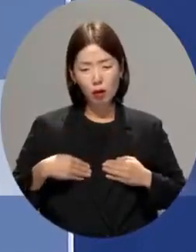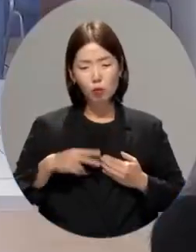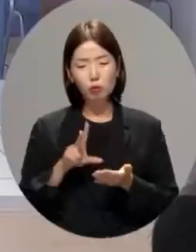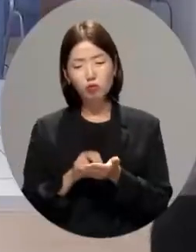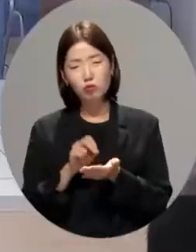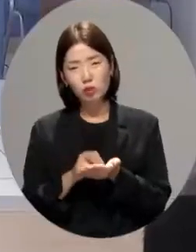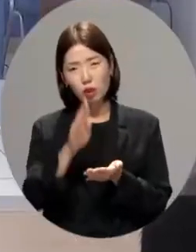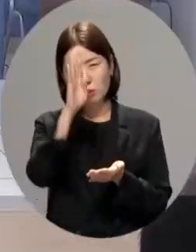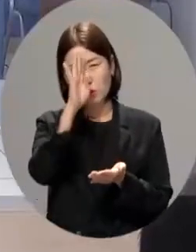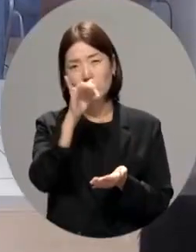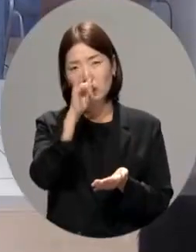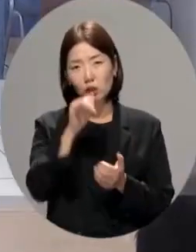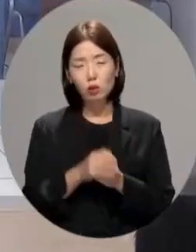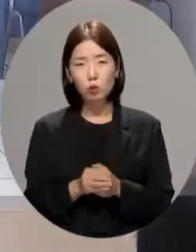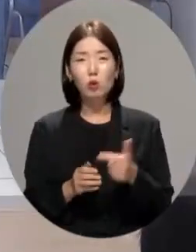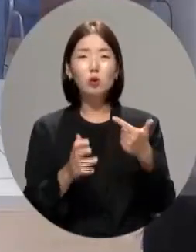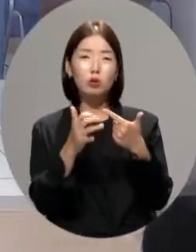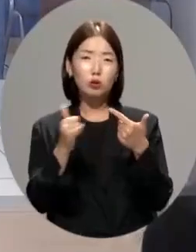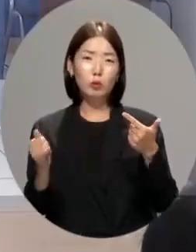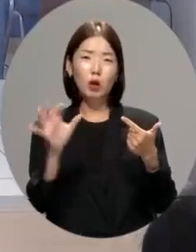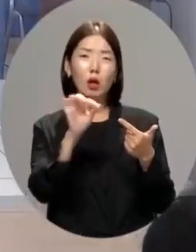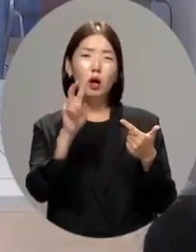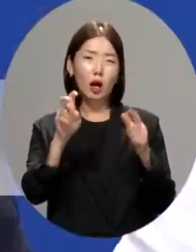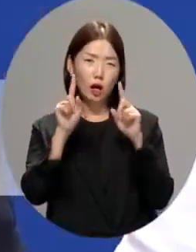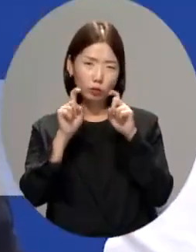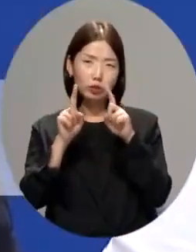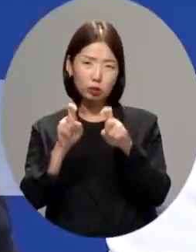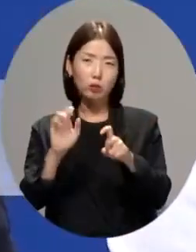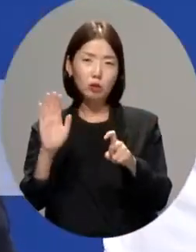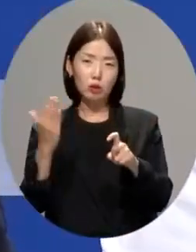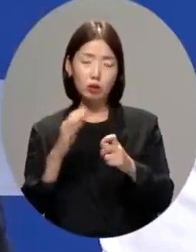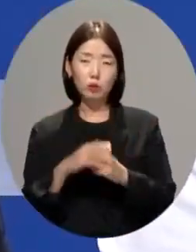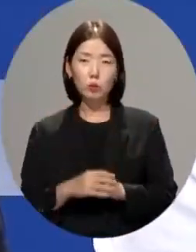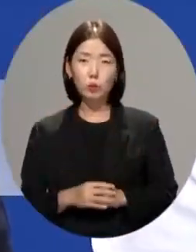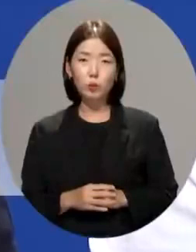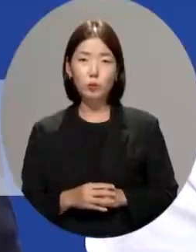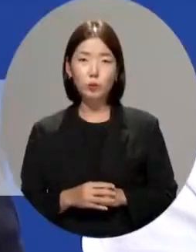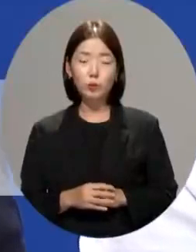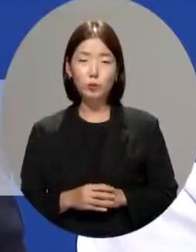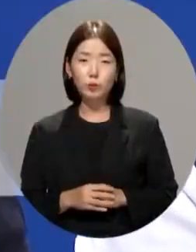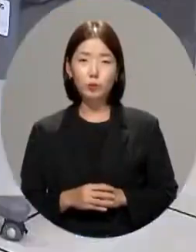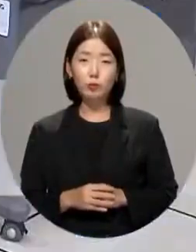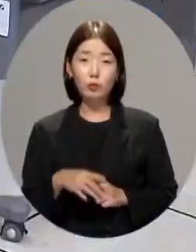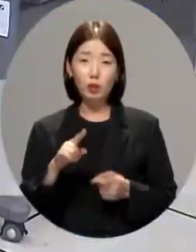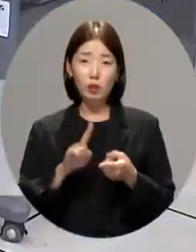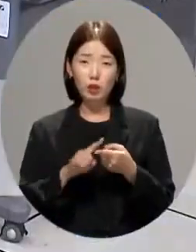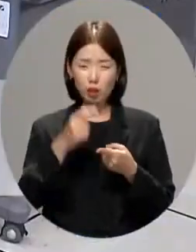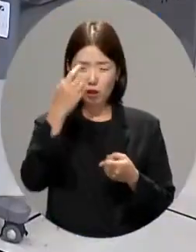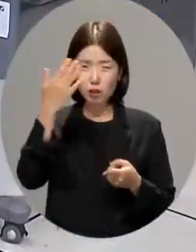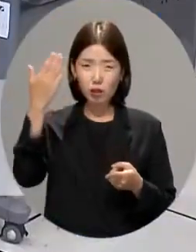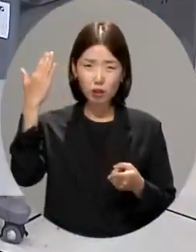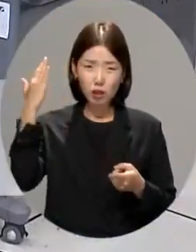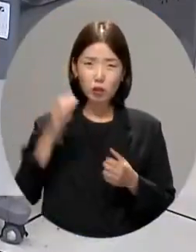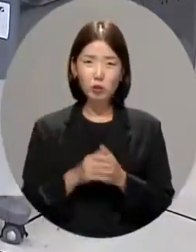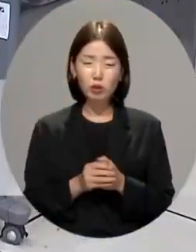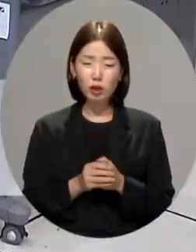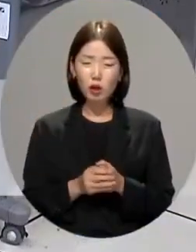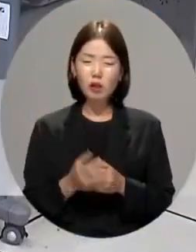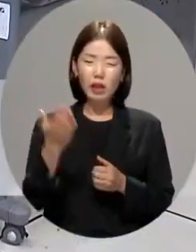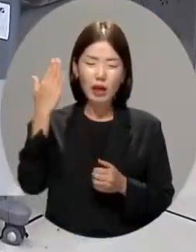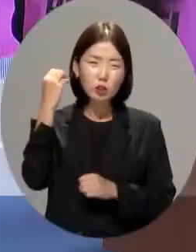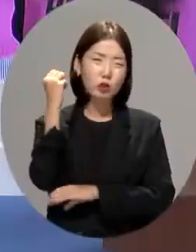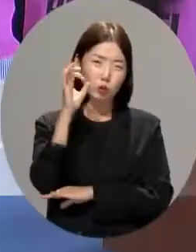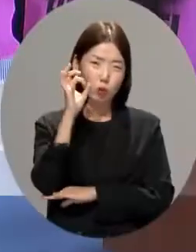이상 진단을 받았고 6명은 폐암이 의심되는 상황이라고 발표했습니다. 이들은 과거 산재 판정서에